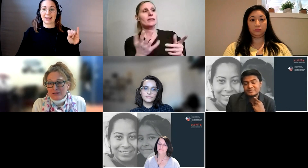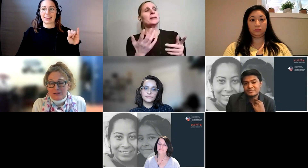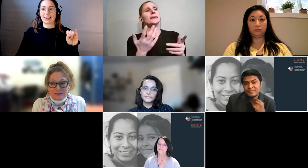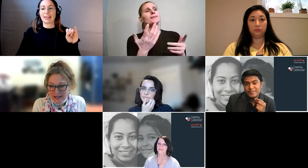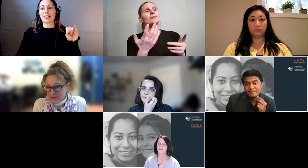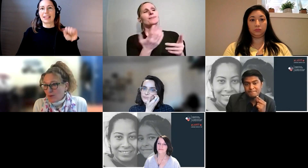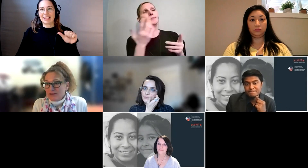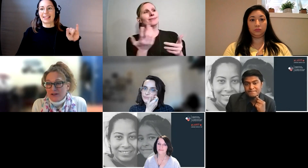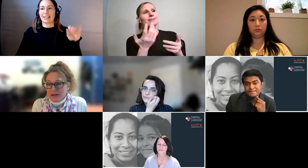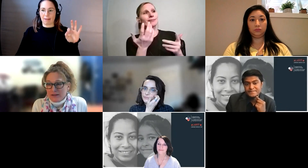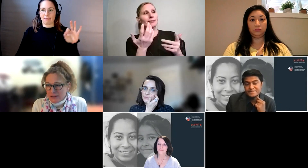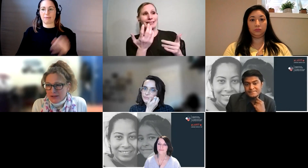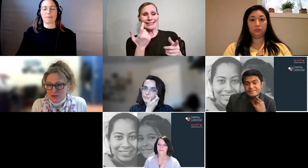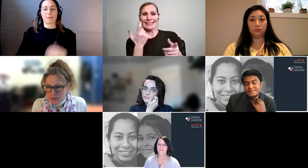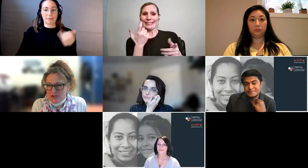Maintenant,